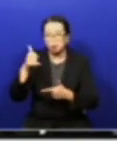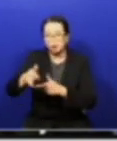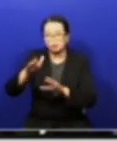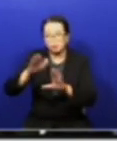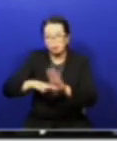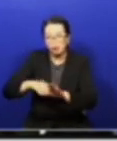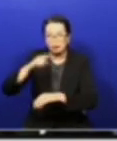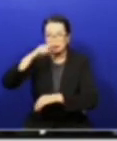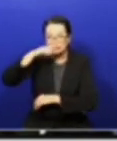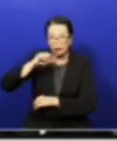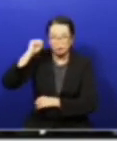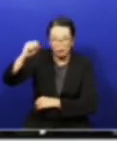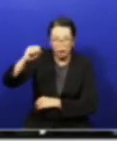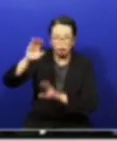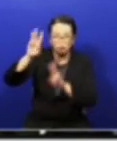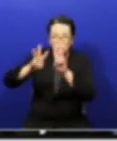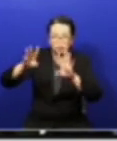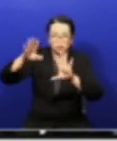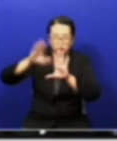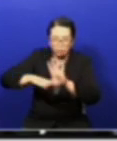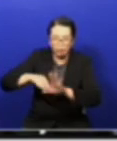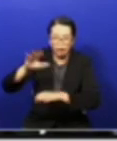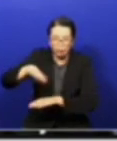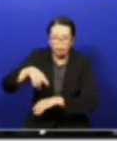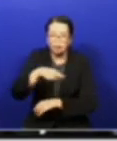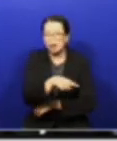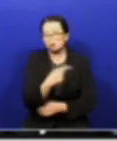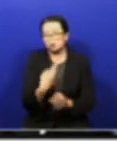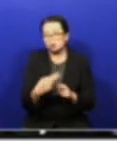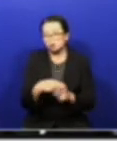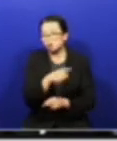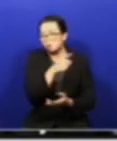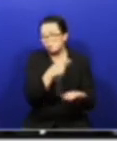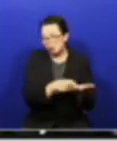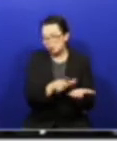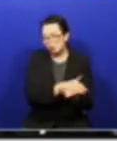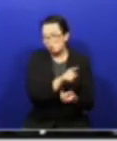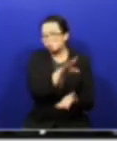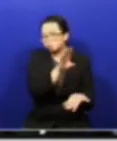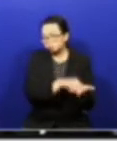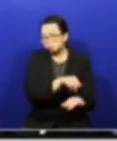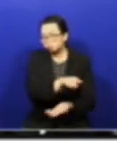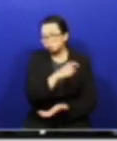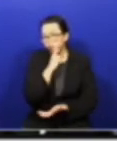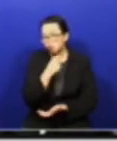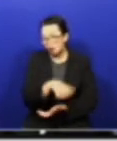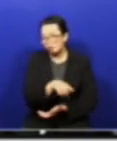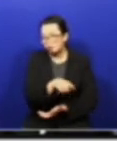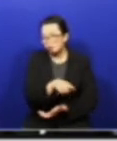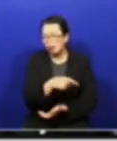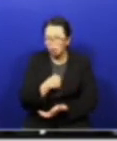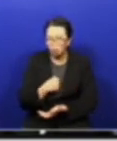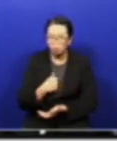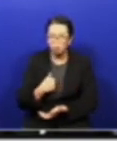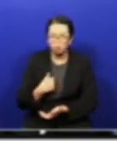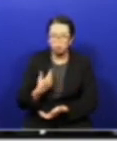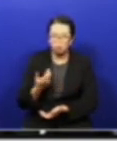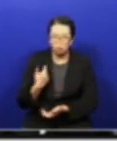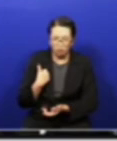บอกว่าคนที่ได้มีผู้ประกันตนกับประกันสังคมเนี่ยไม่ได้รับเยียวยากับเขาด้วยทหารจะมาเอ